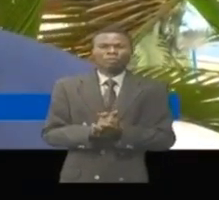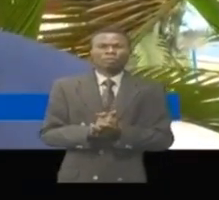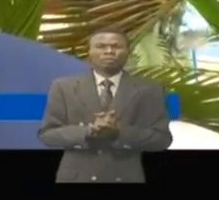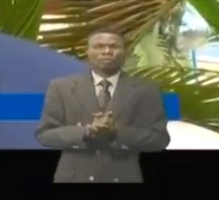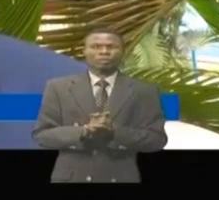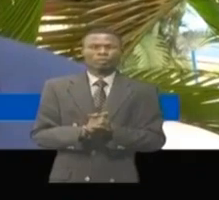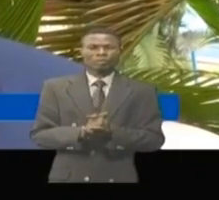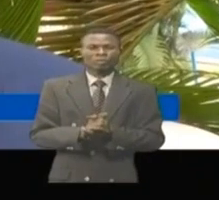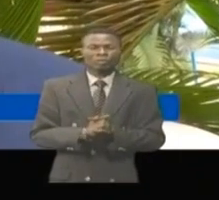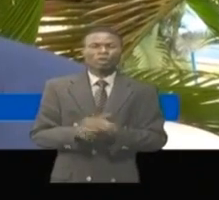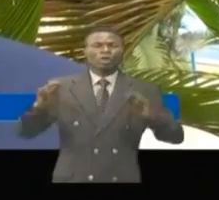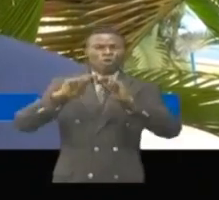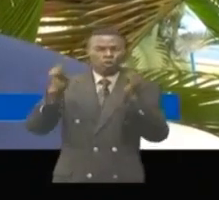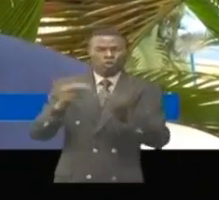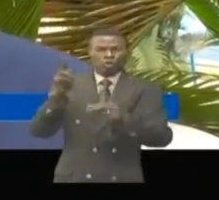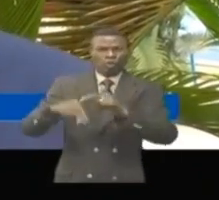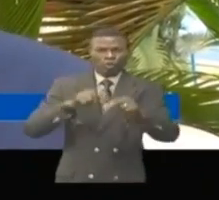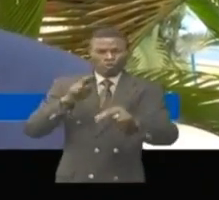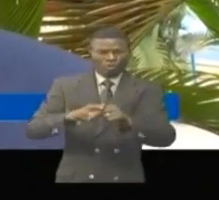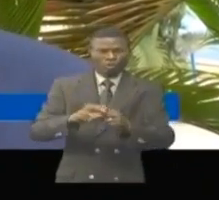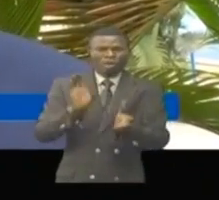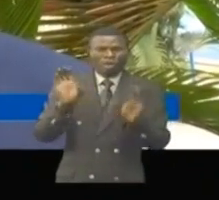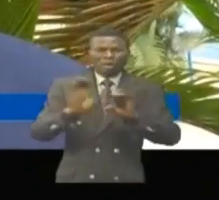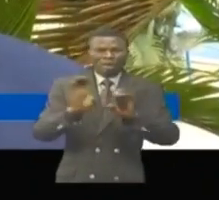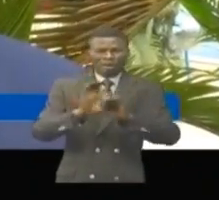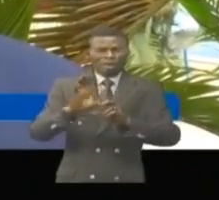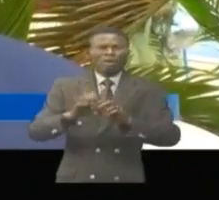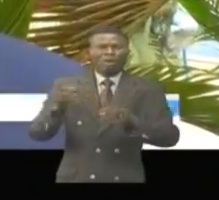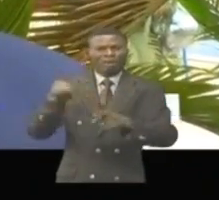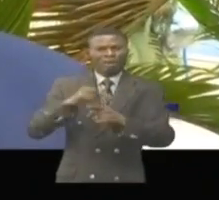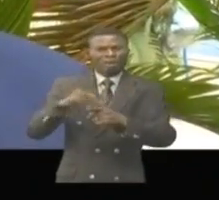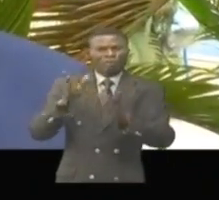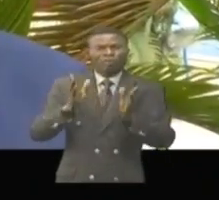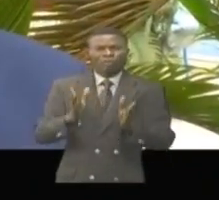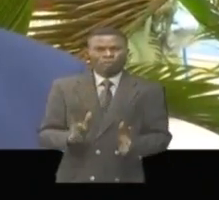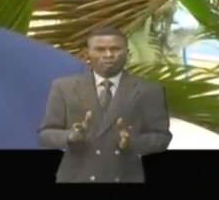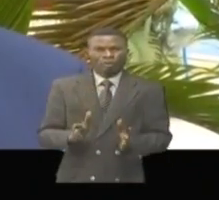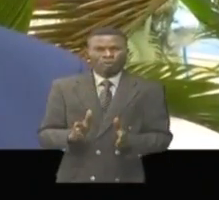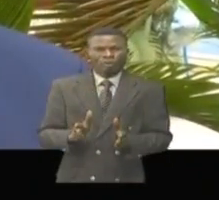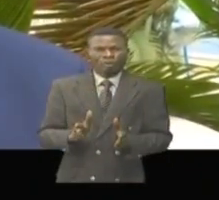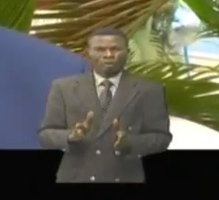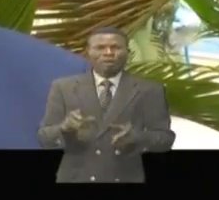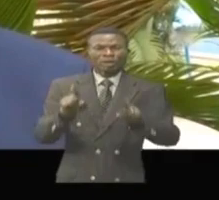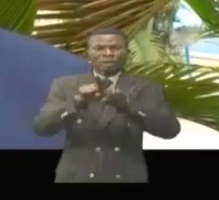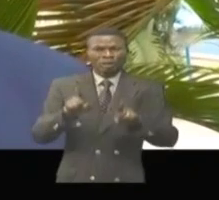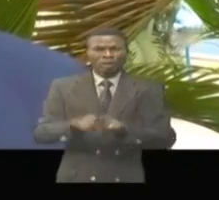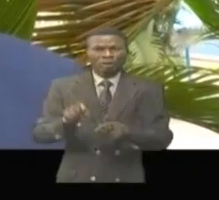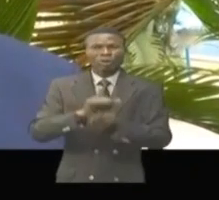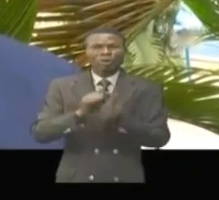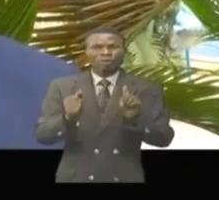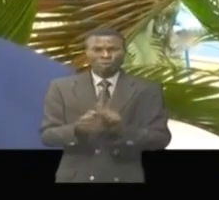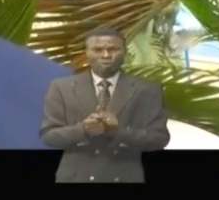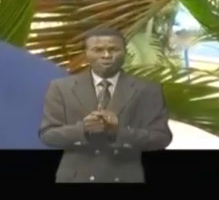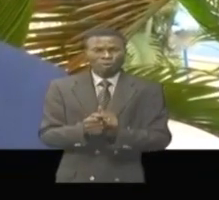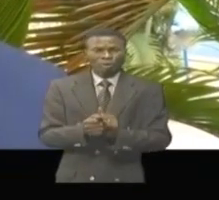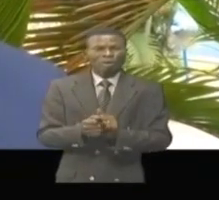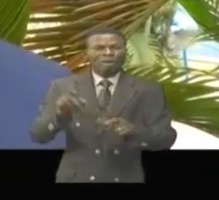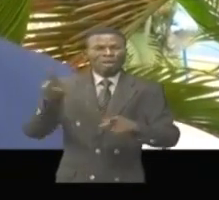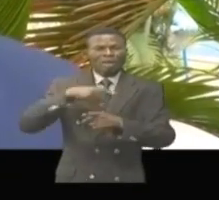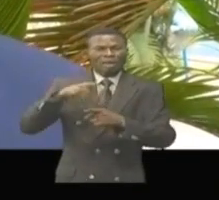C'est la Commission nationale des certifications professionnelles, une structure